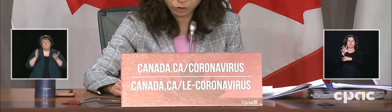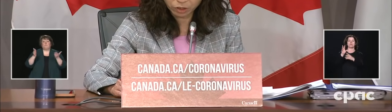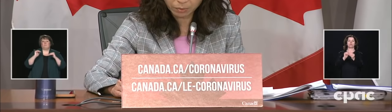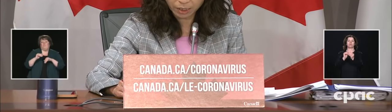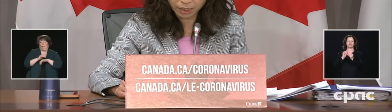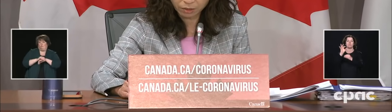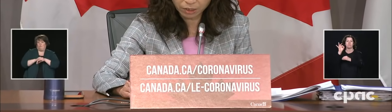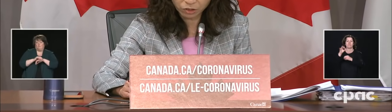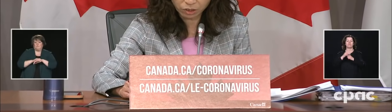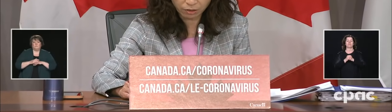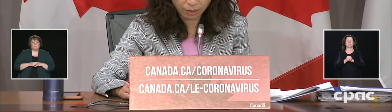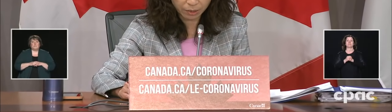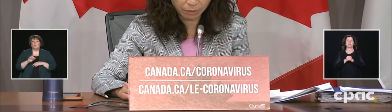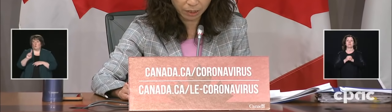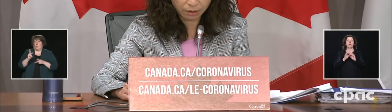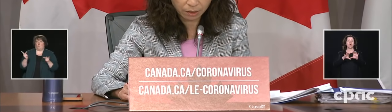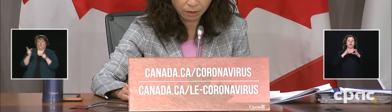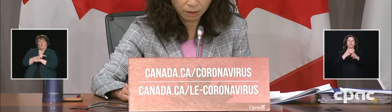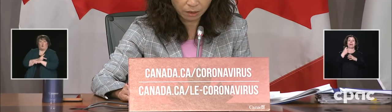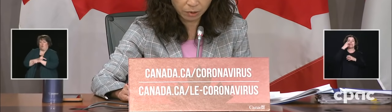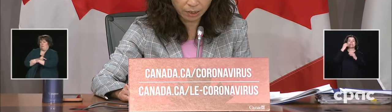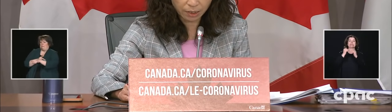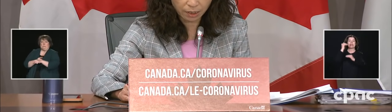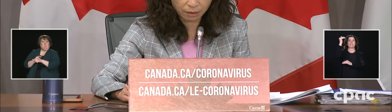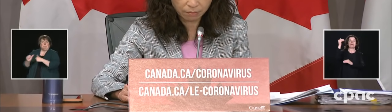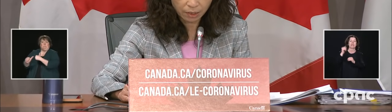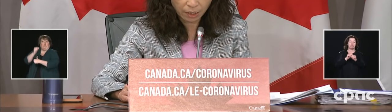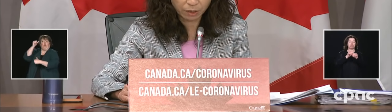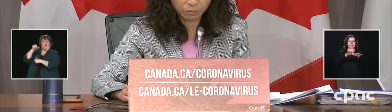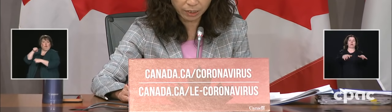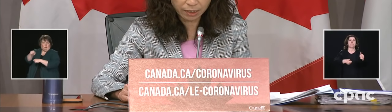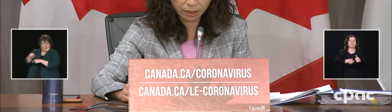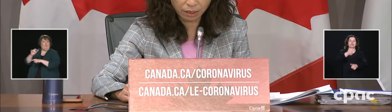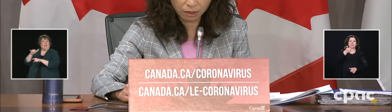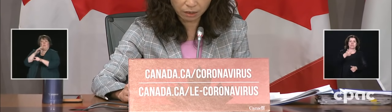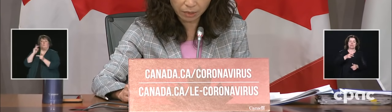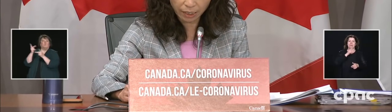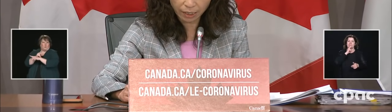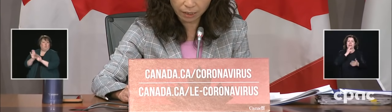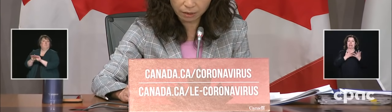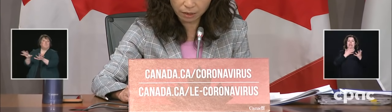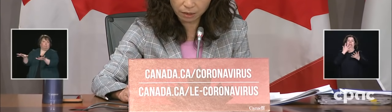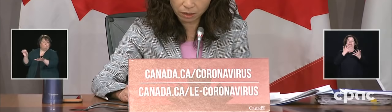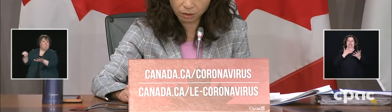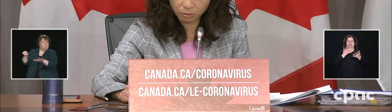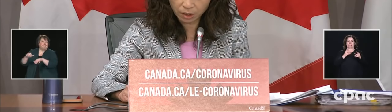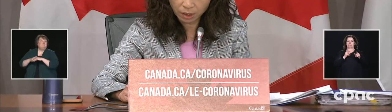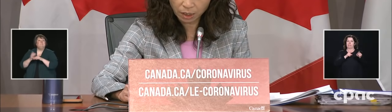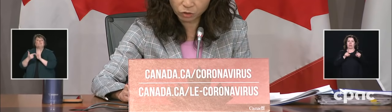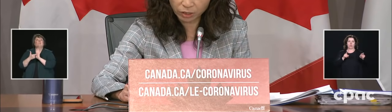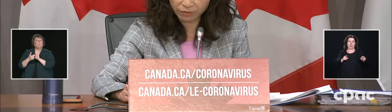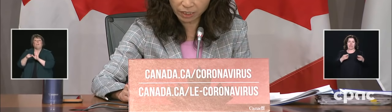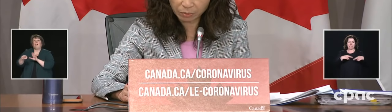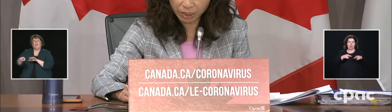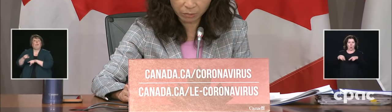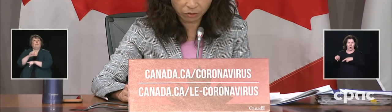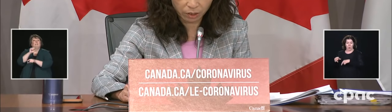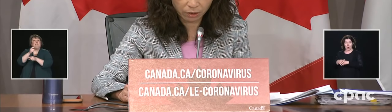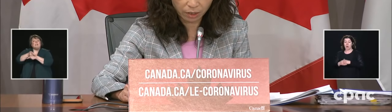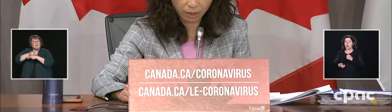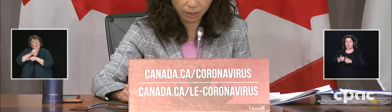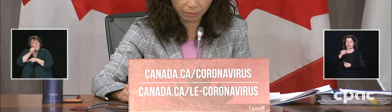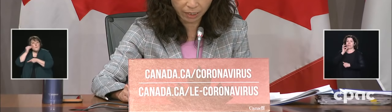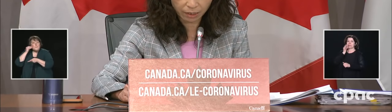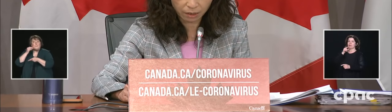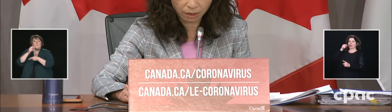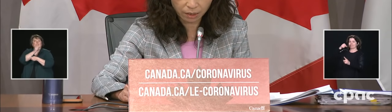driving force behind the regional epidemics. In particular, outbreaks in long-term care and seniors' homes are driving epidemic